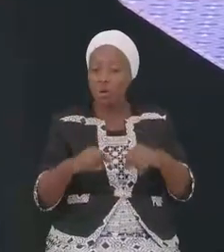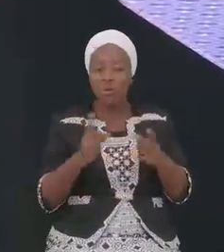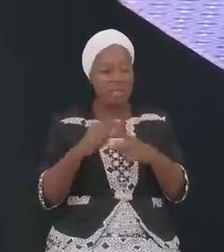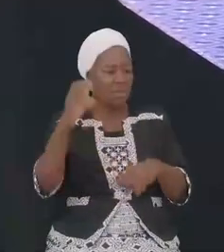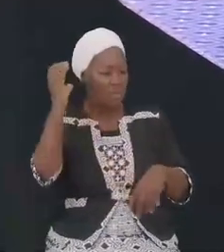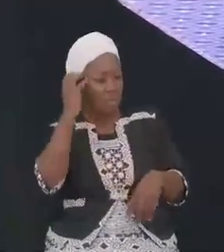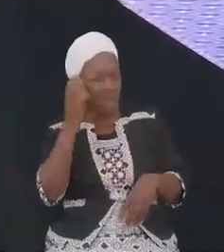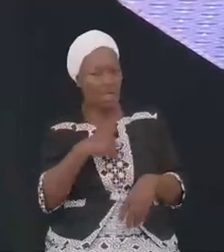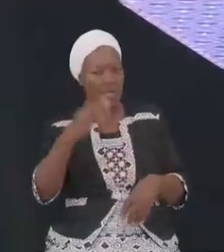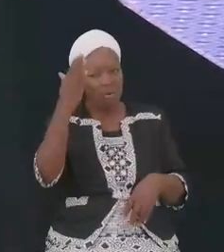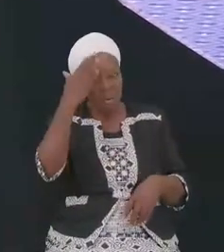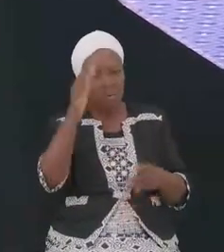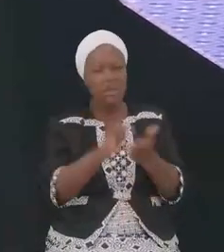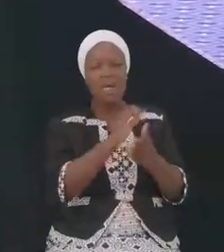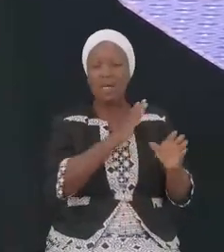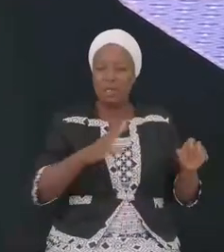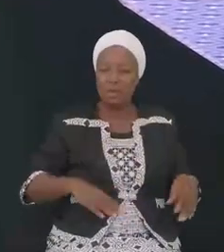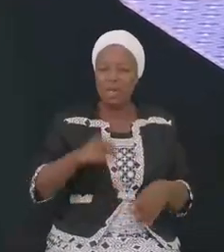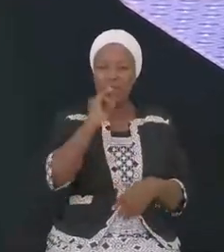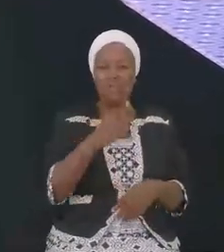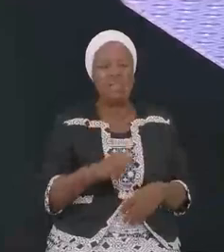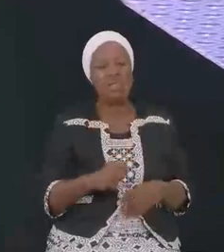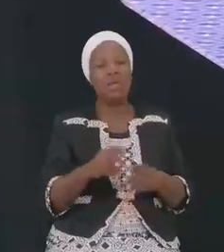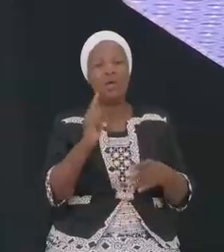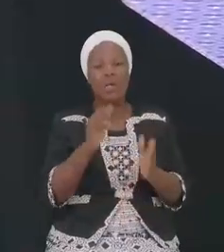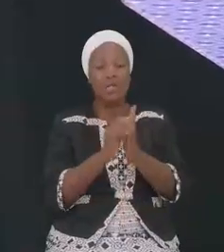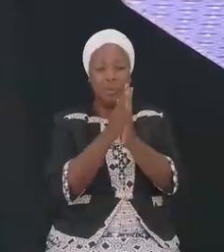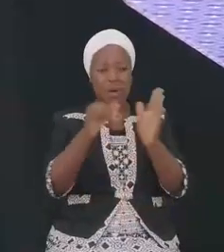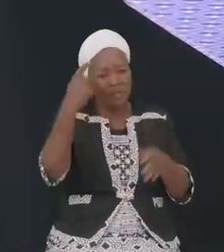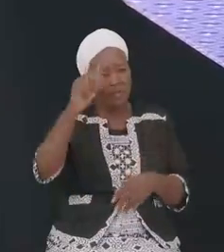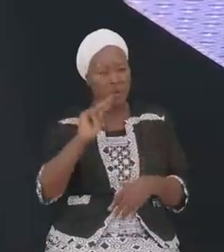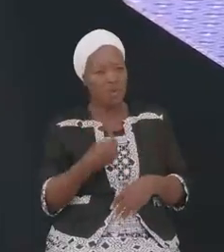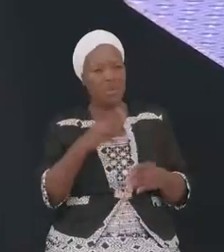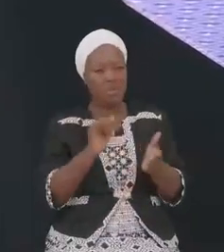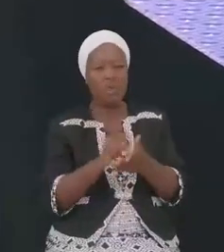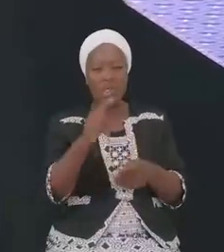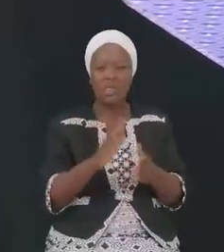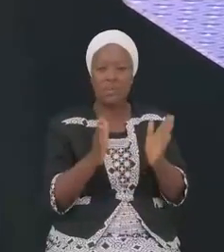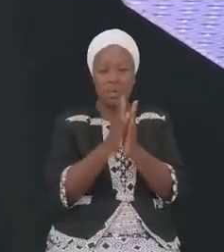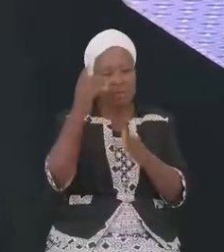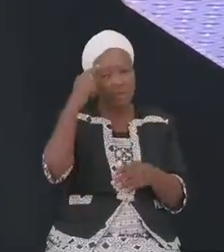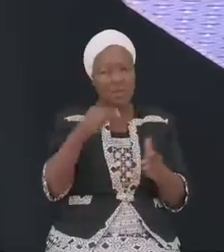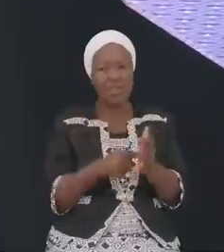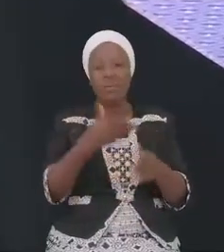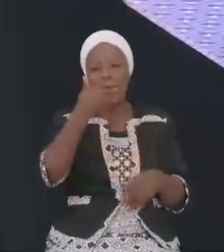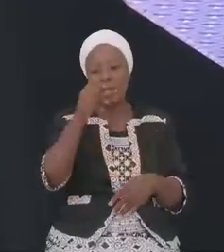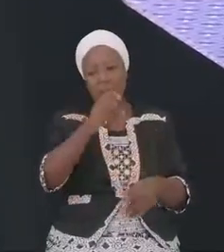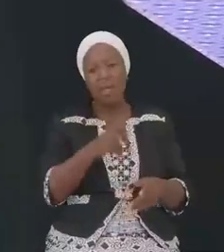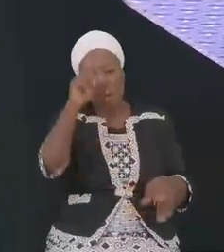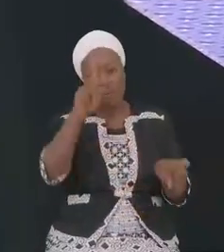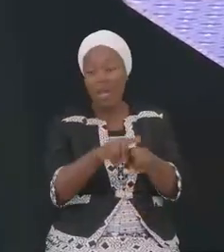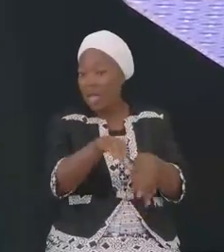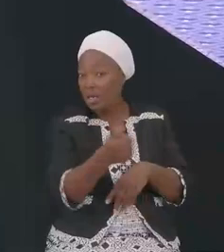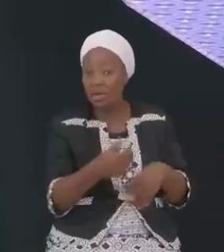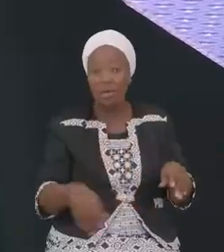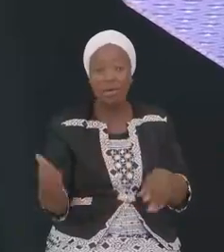vous savez que Christ est le médiateur. Il est le médiateur de cette alliance plus excellente. Toute alliance